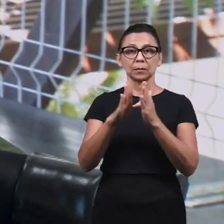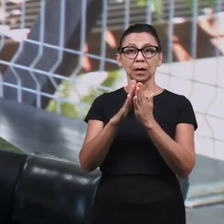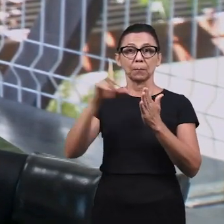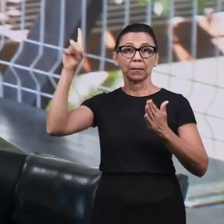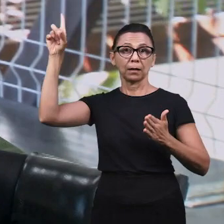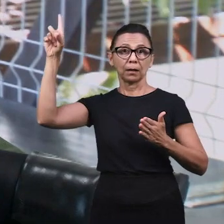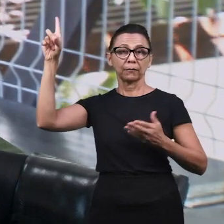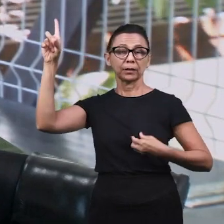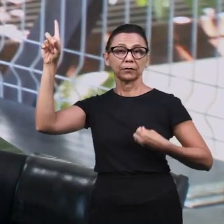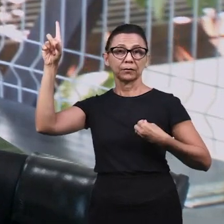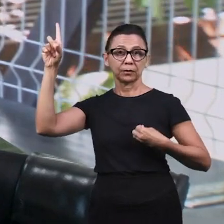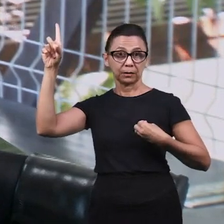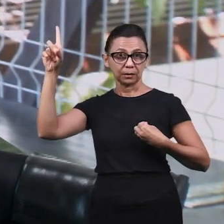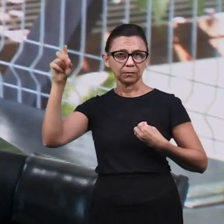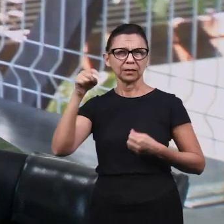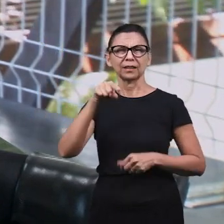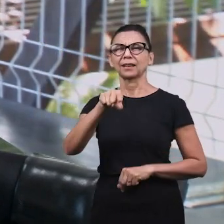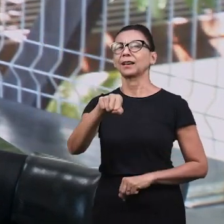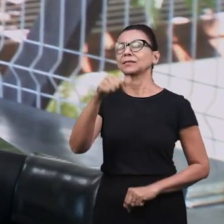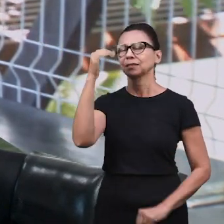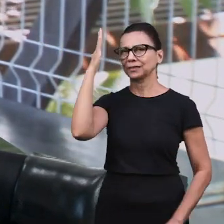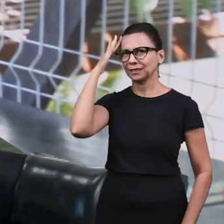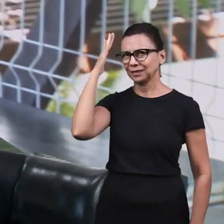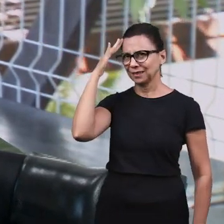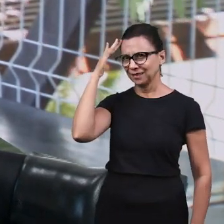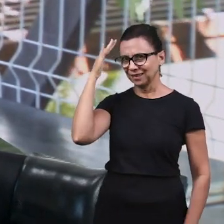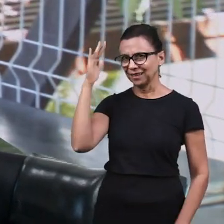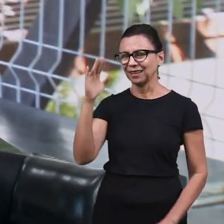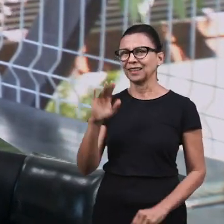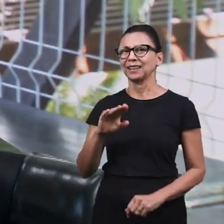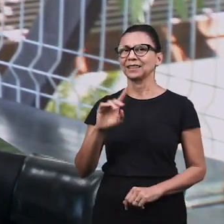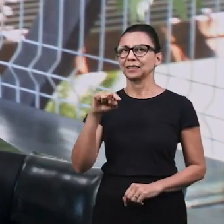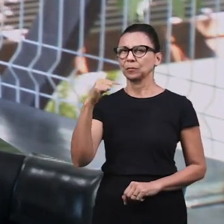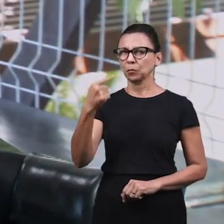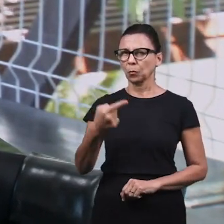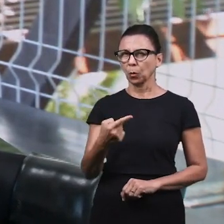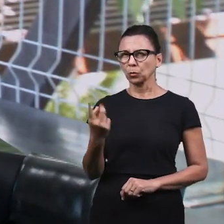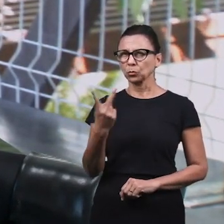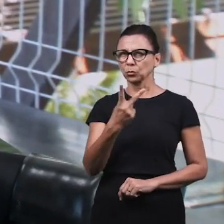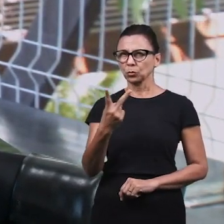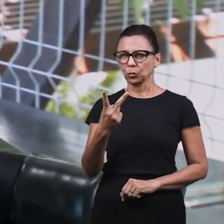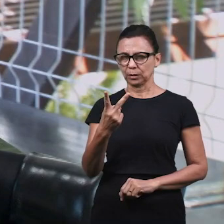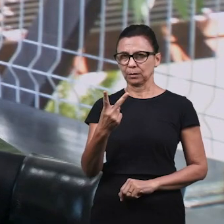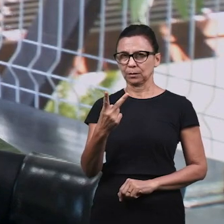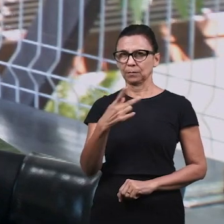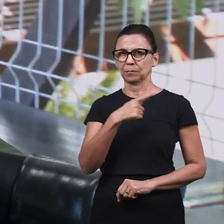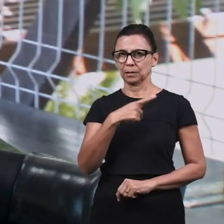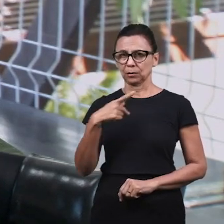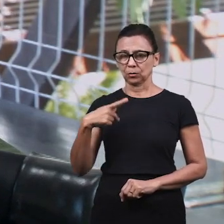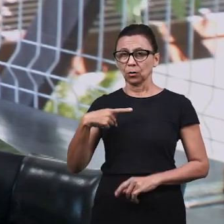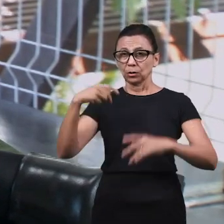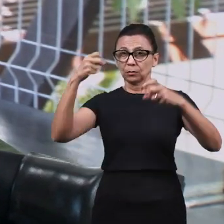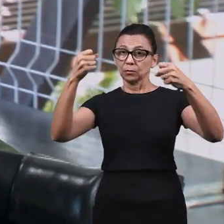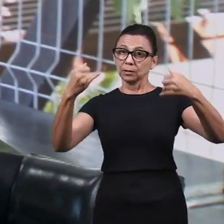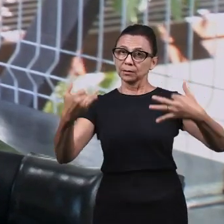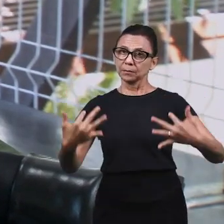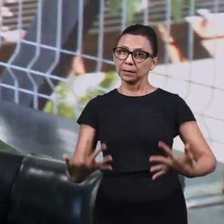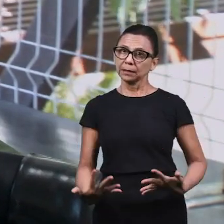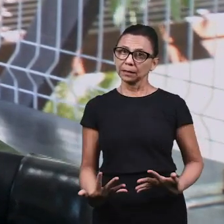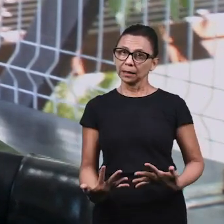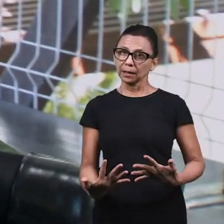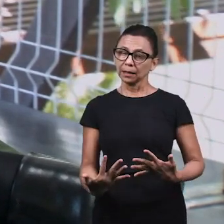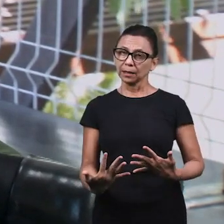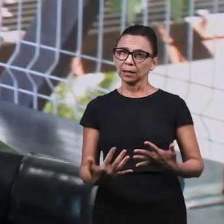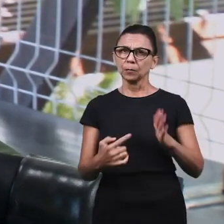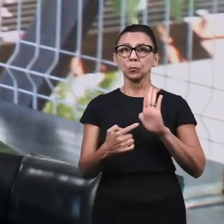d'aujourd'hui, vous allez comprendre un peu plus sur cet élément que je viens de vous dire. Les pasteurs Daniel Moreira et Sergio Souza vont vous